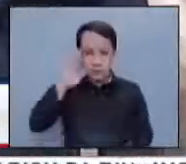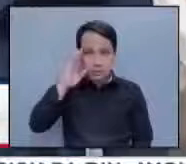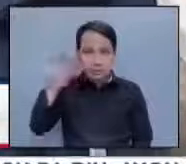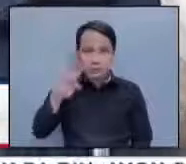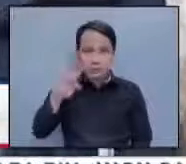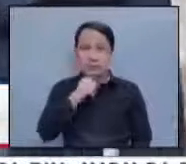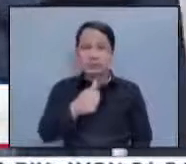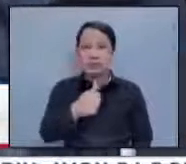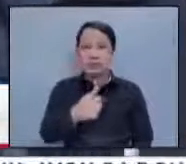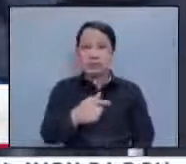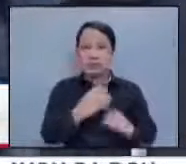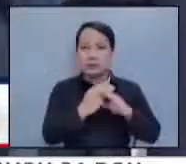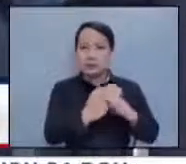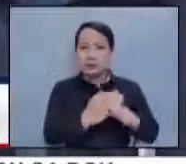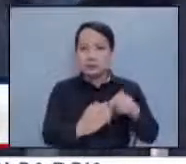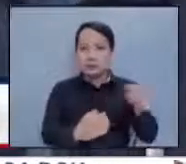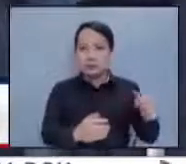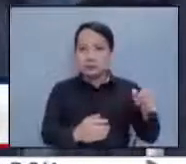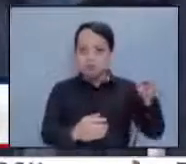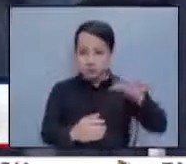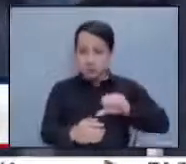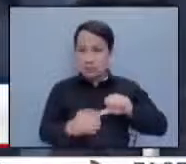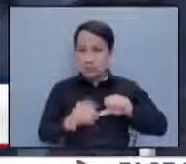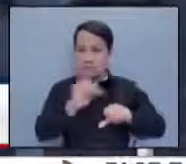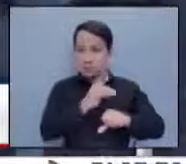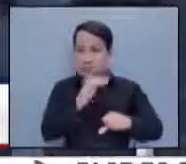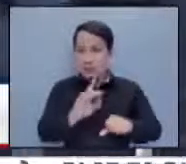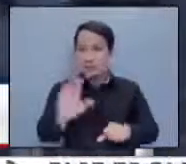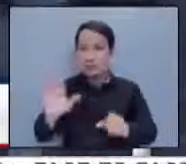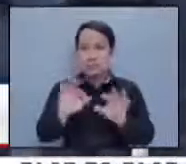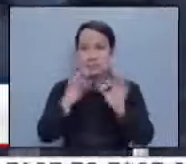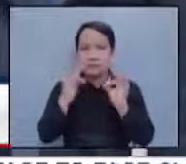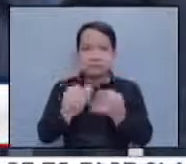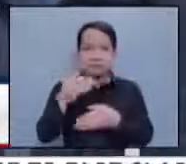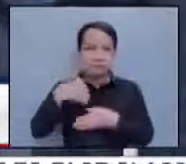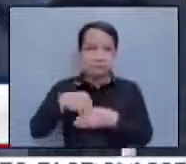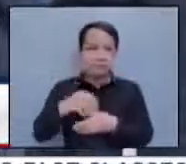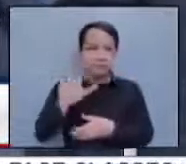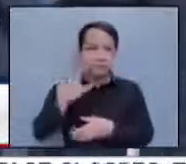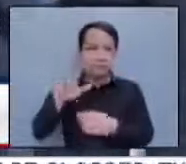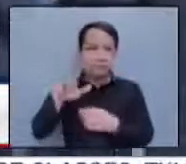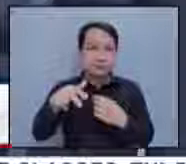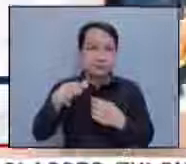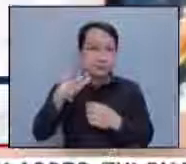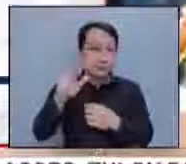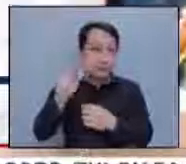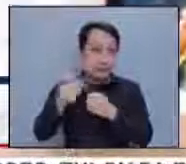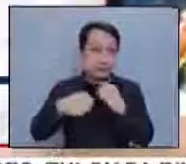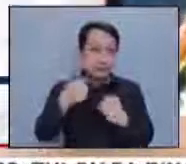tumatalab ang paninira nila sa pamilya Marcos sa loob ng 3 dekada.